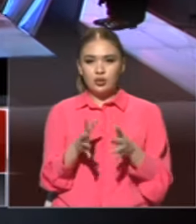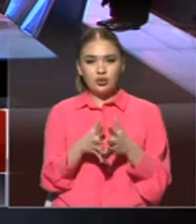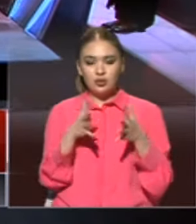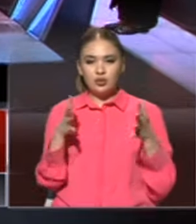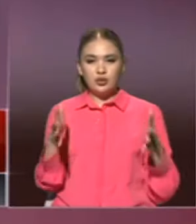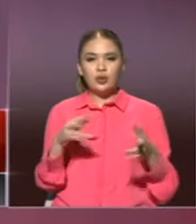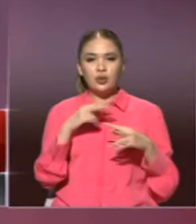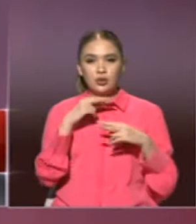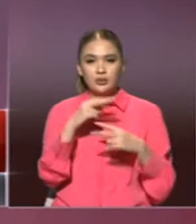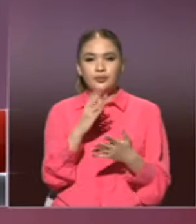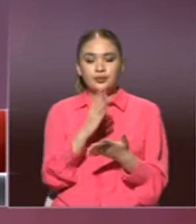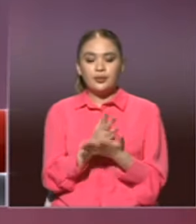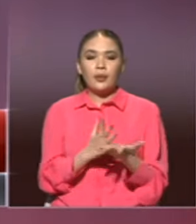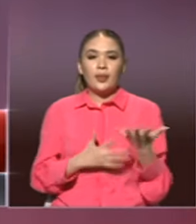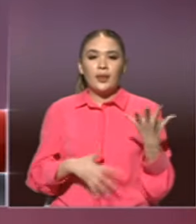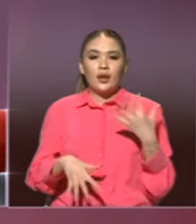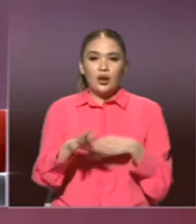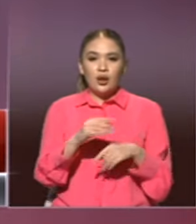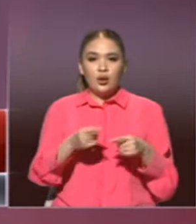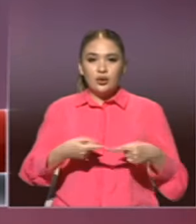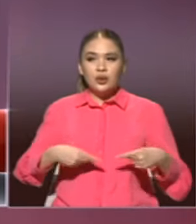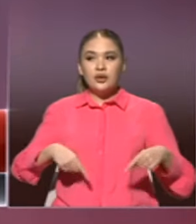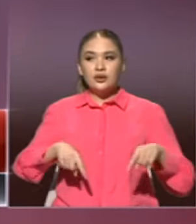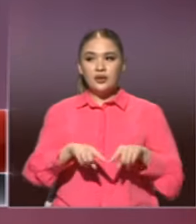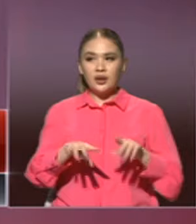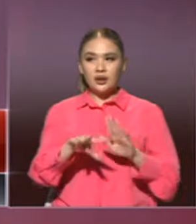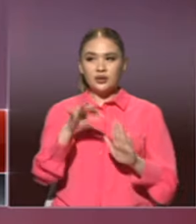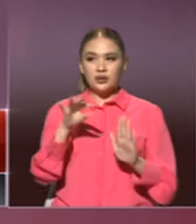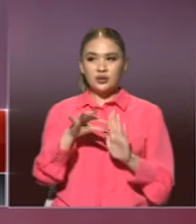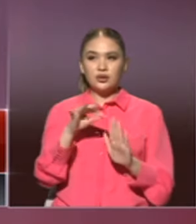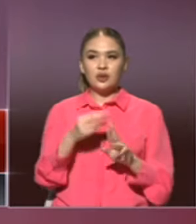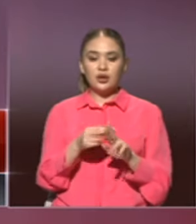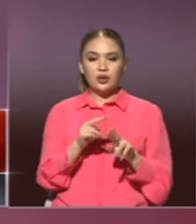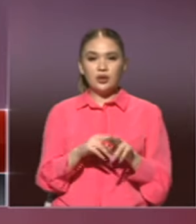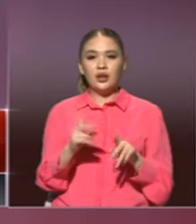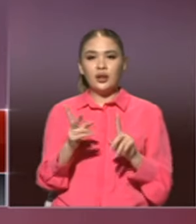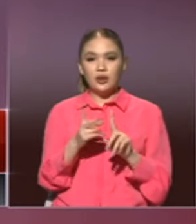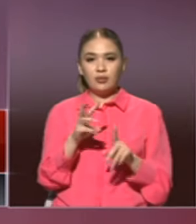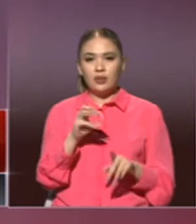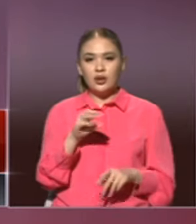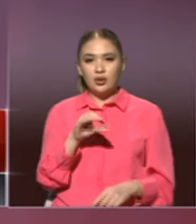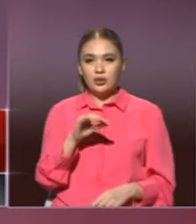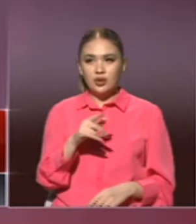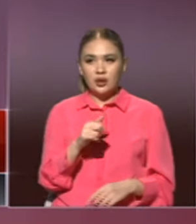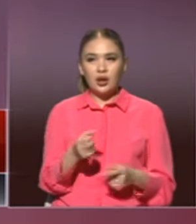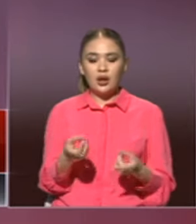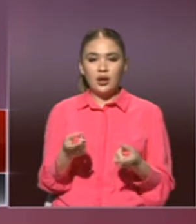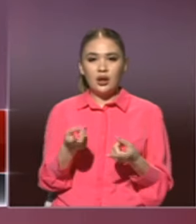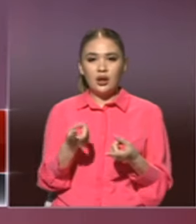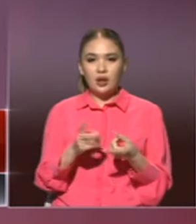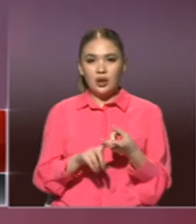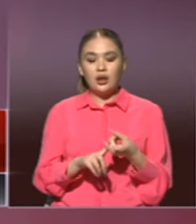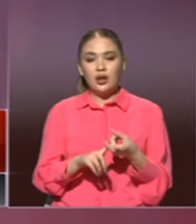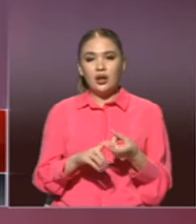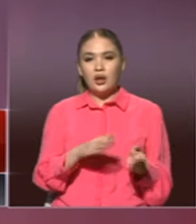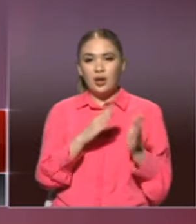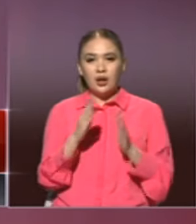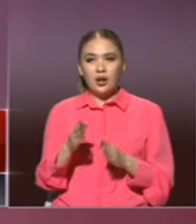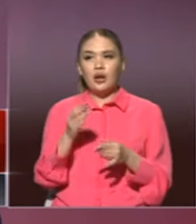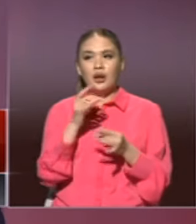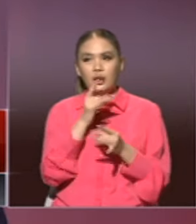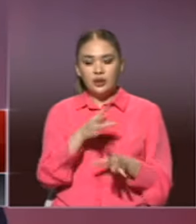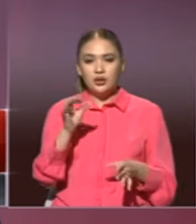етеді. Өйткені барлығының ортасында вот сондай іріктеуден өткен балалар. Екінші жағынан методика жағы жағын айтып отырсыз, иә, методика жағынан әрине қазір